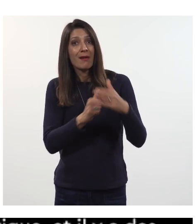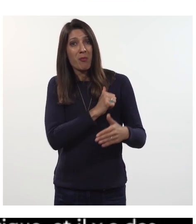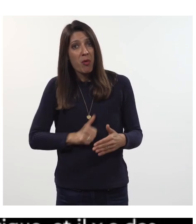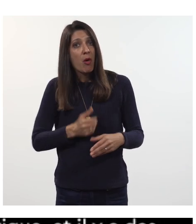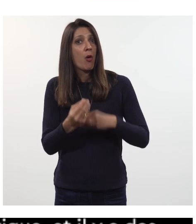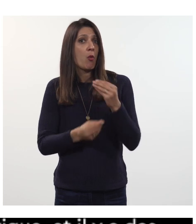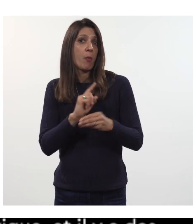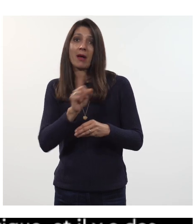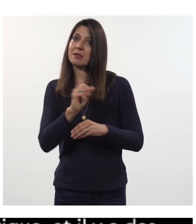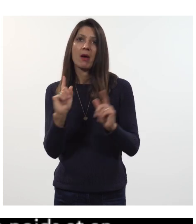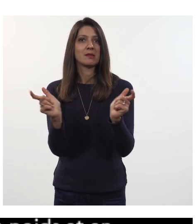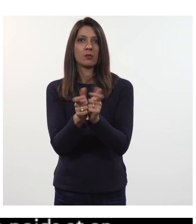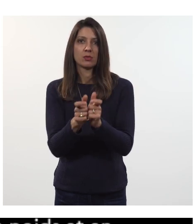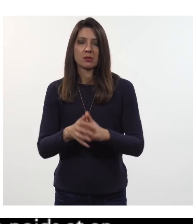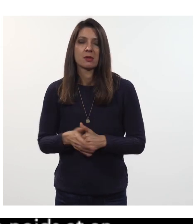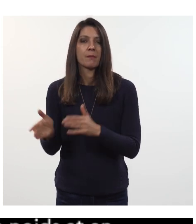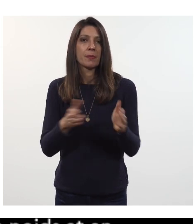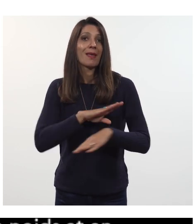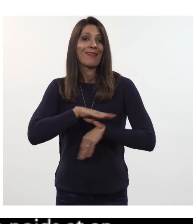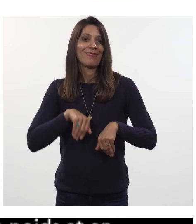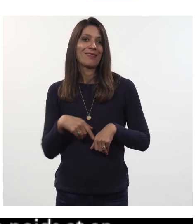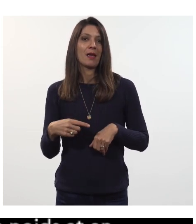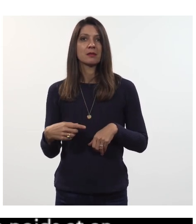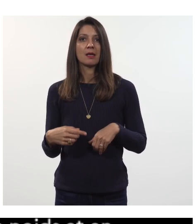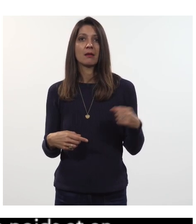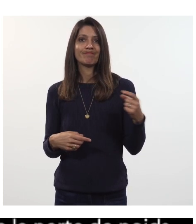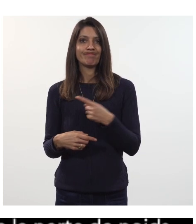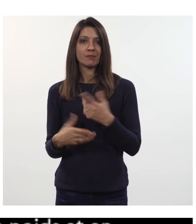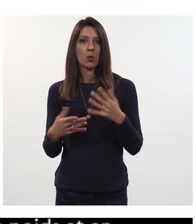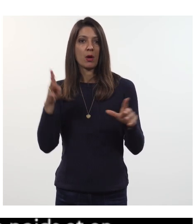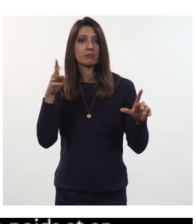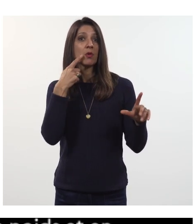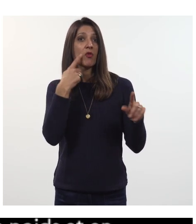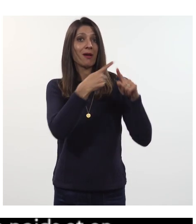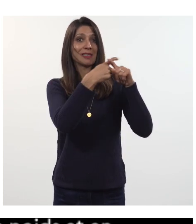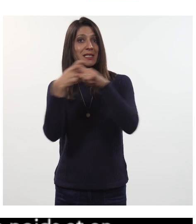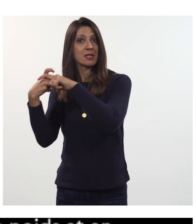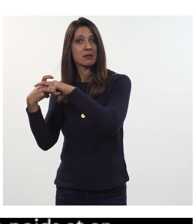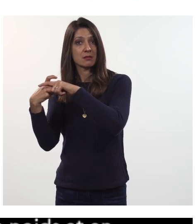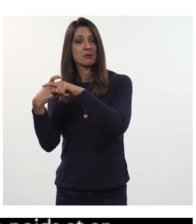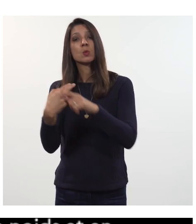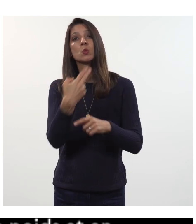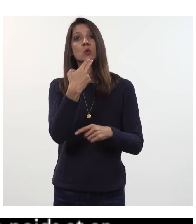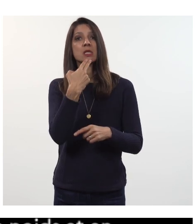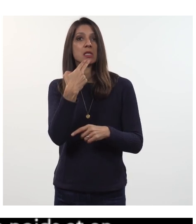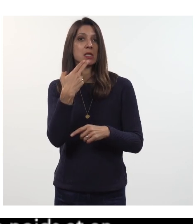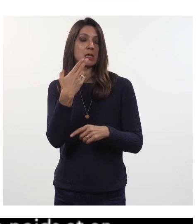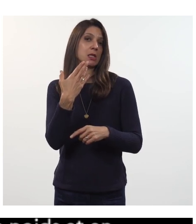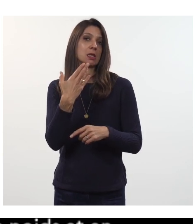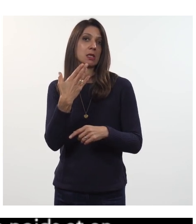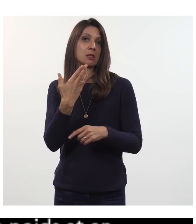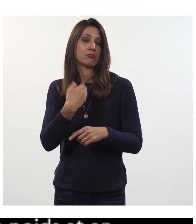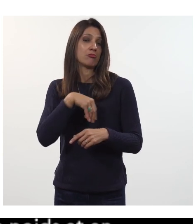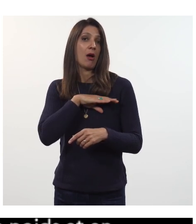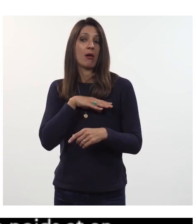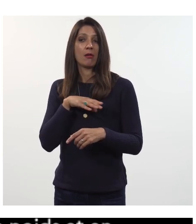Dernière petite partie, l'évaluation de la déglutition. Je vous ai mis un petit algorithme qui avait été mis en place par mon